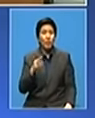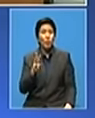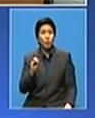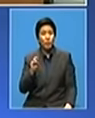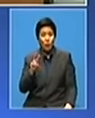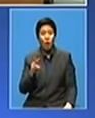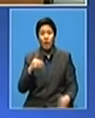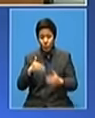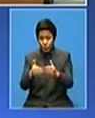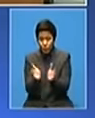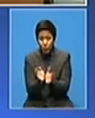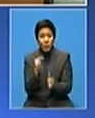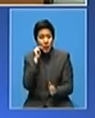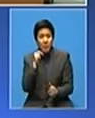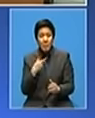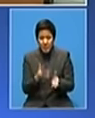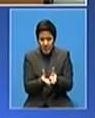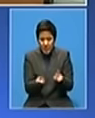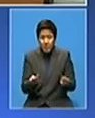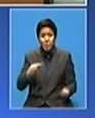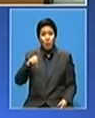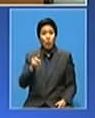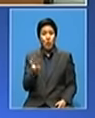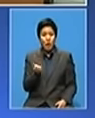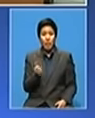290,862 บ่อมีพื้นที่รับประโยชน์รวม